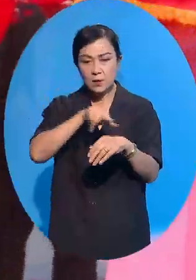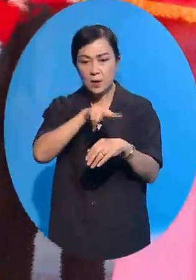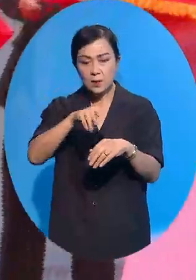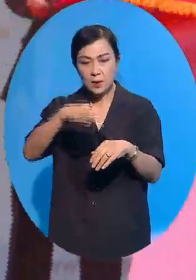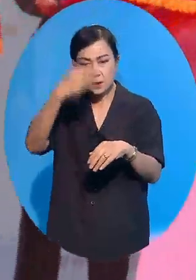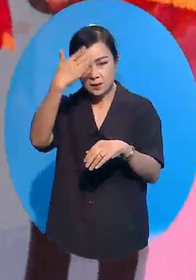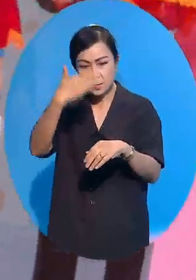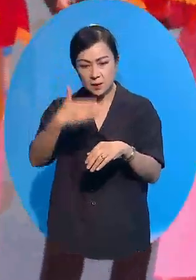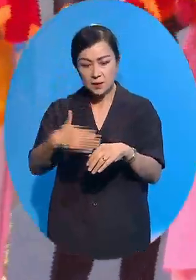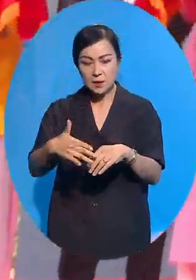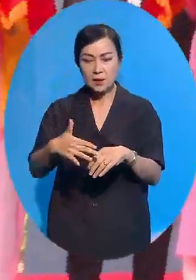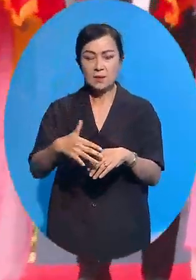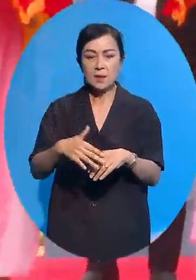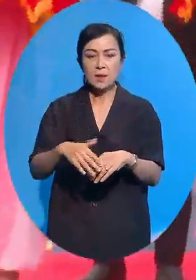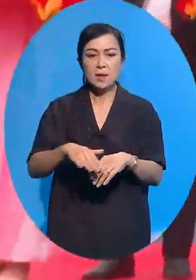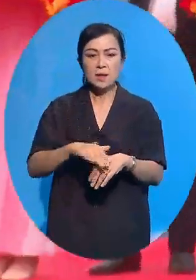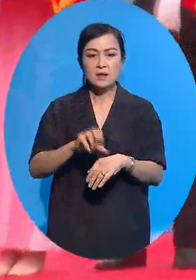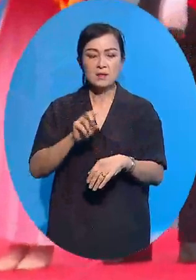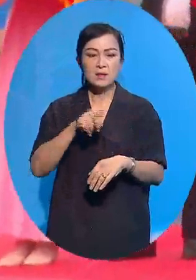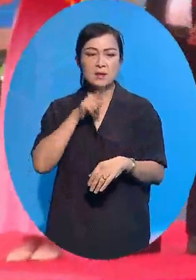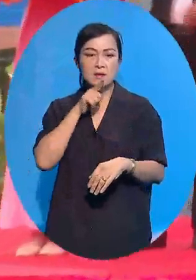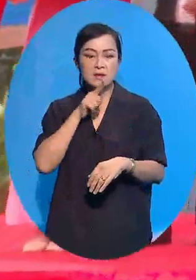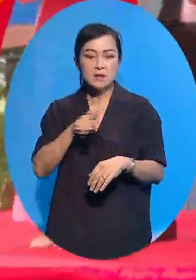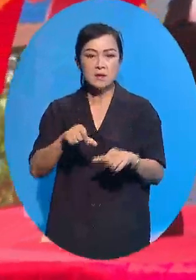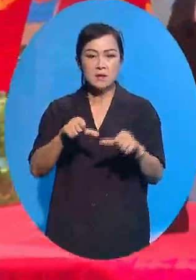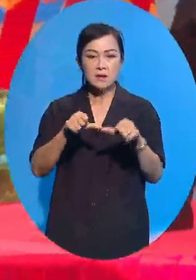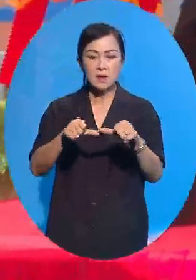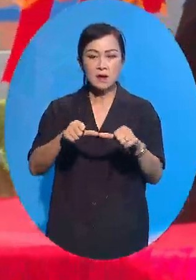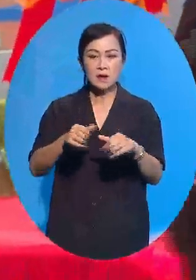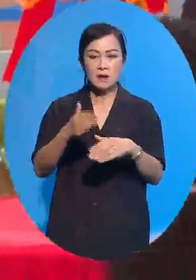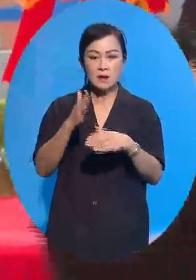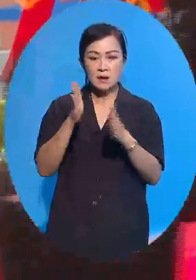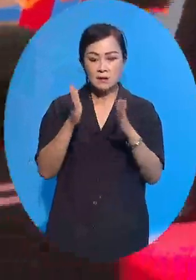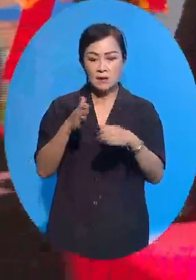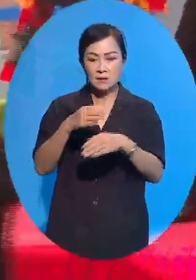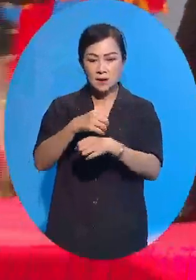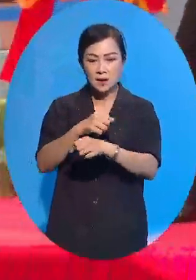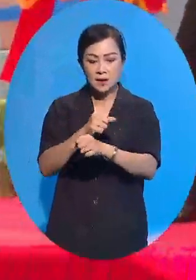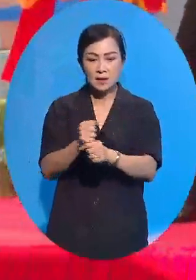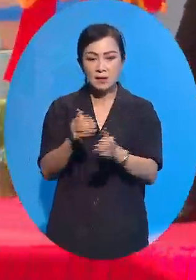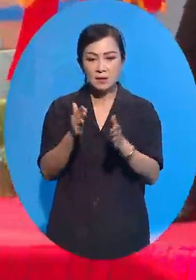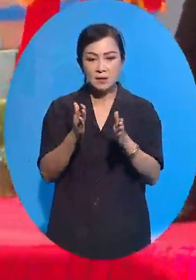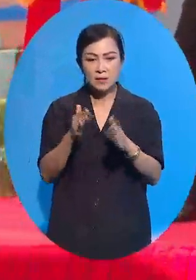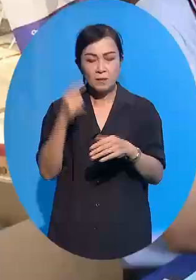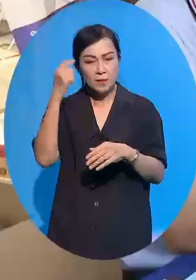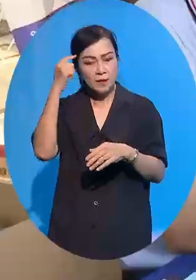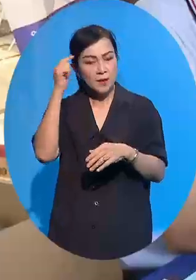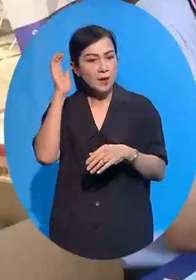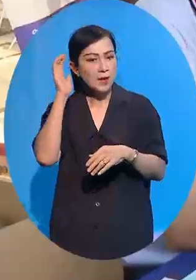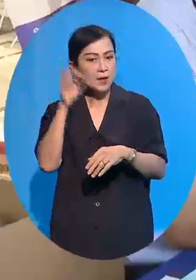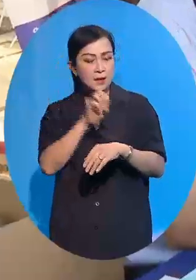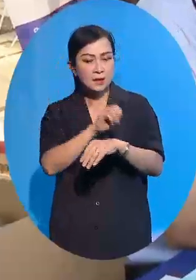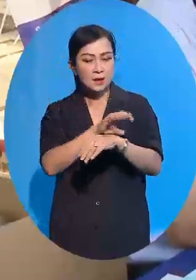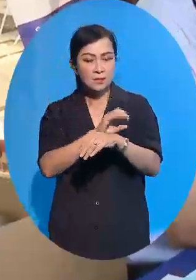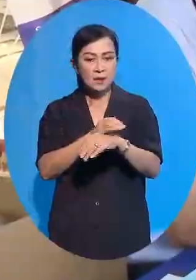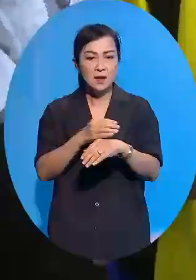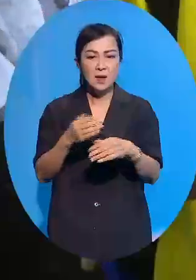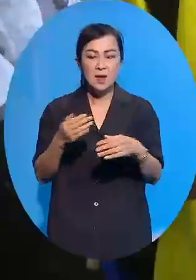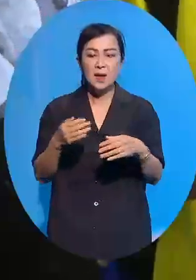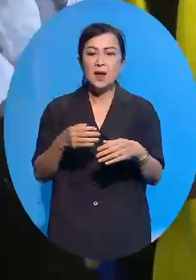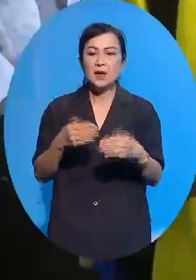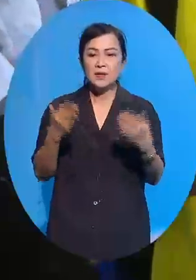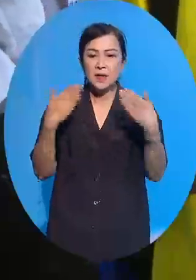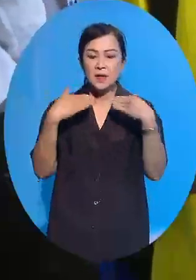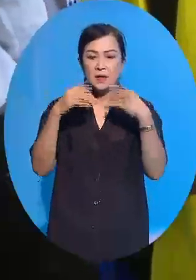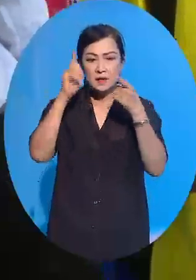và trải nghiệm trực tiếp như một sinh viên thực thụ tại hệ thống phòng thí nghiệm, thực hành, phòng mô phỏng, lắng nghe tư vấn và giải đáp thắc mắc về tuyển